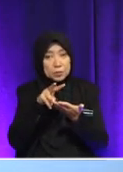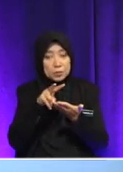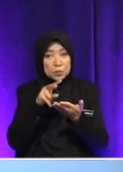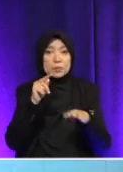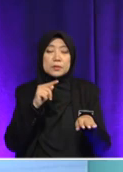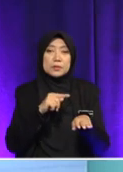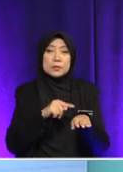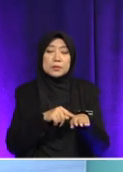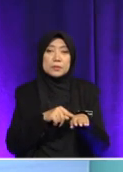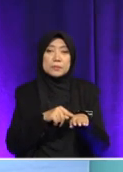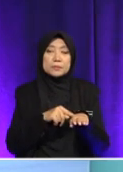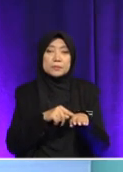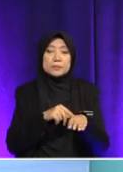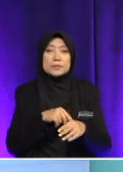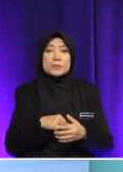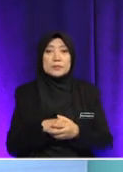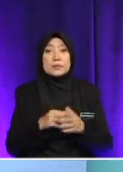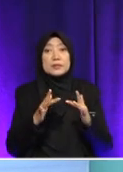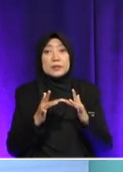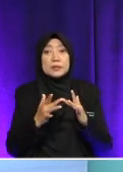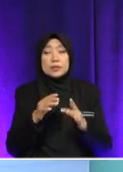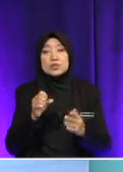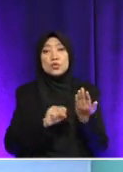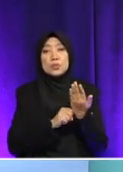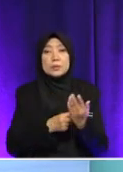5 webm yaitu sumberku